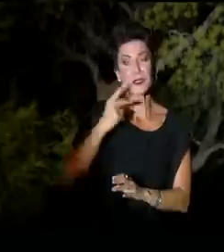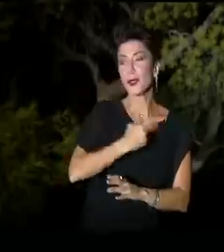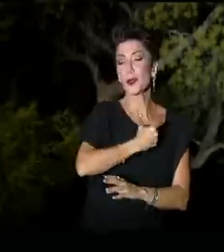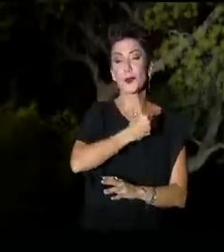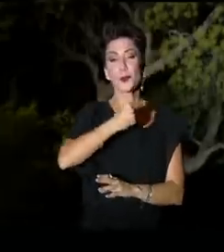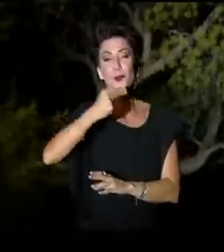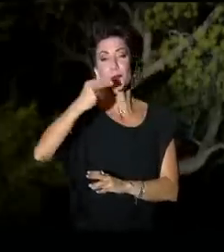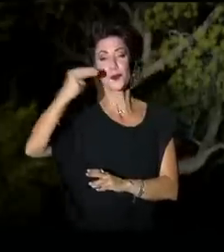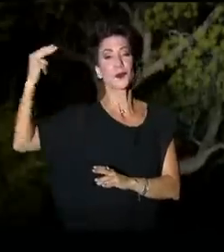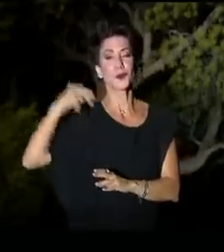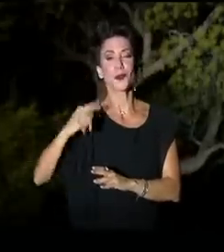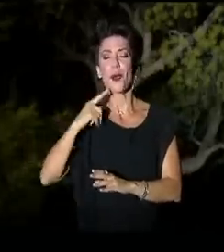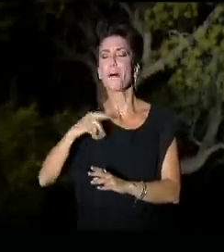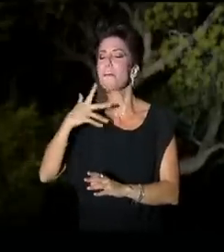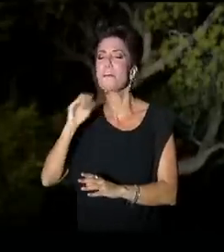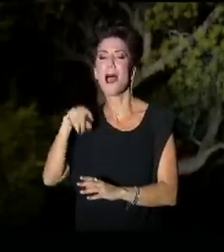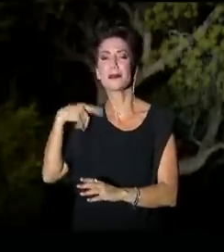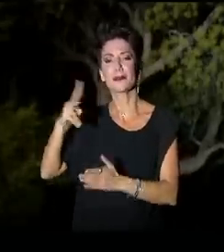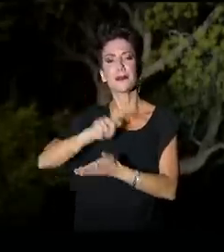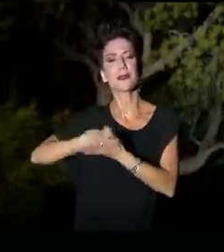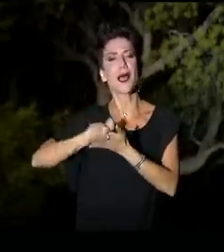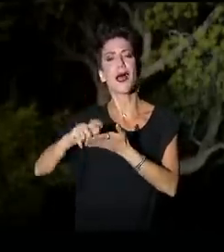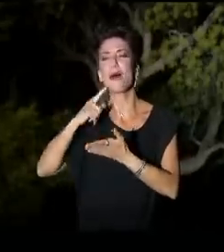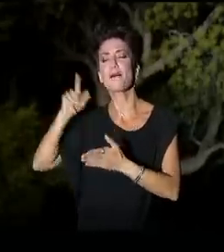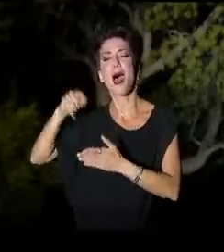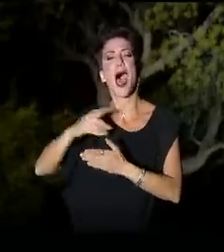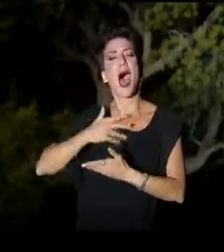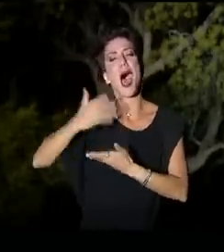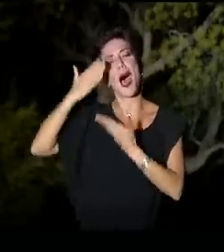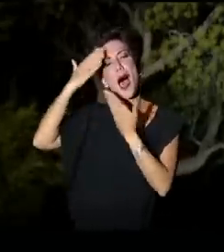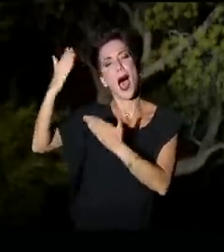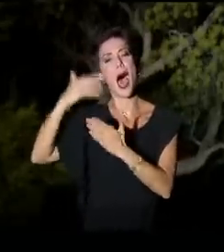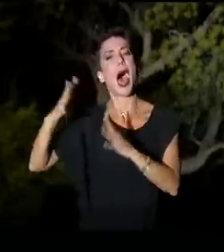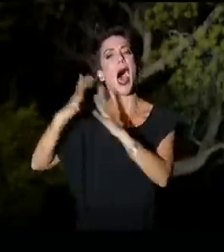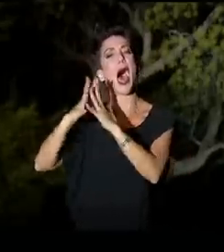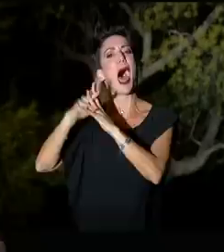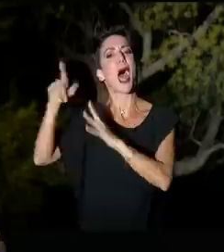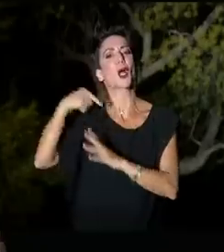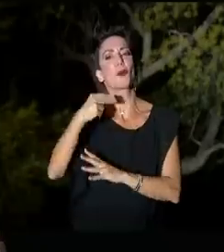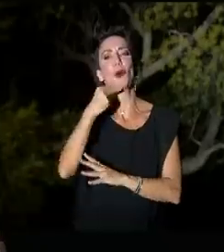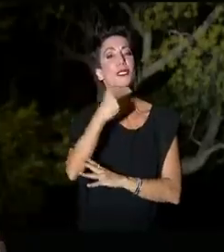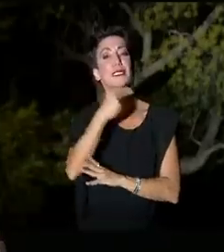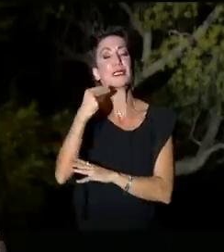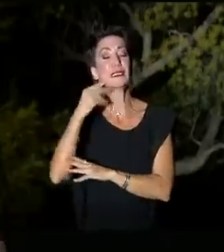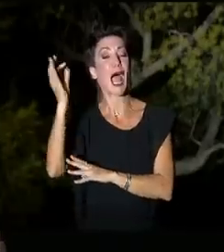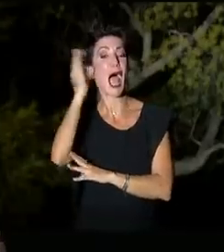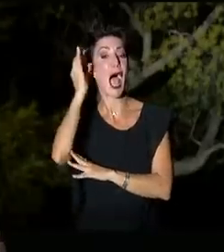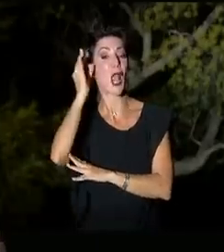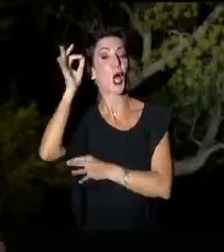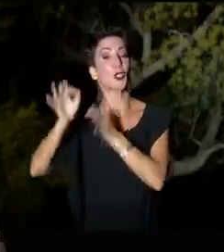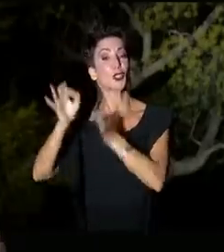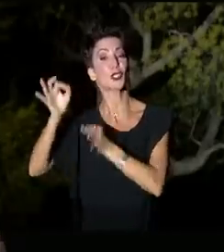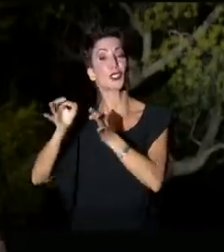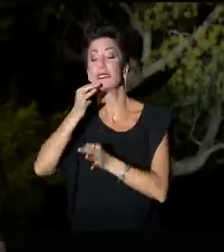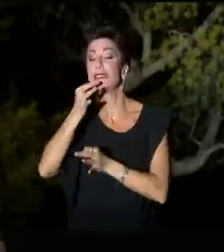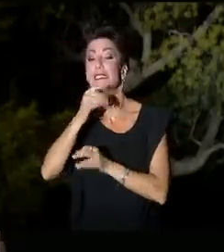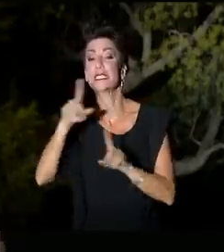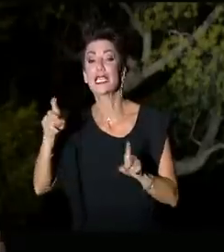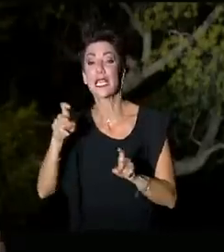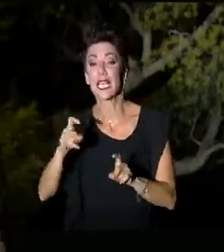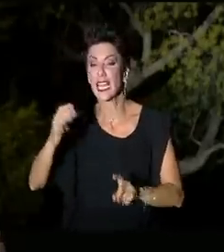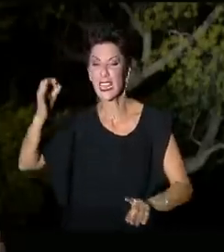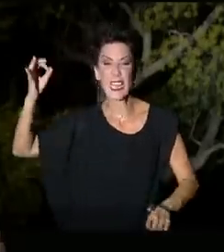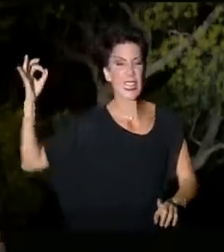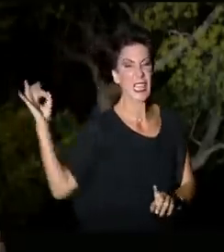του στην Ακρόπολη, «Il y a un lieu où la perfection existe, il y en a pas deux». Η τελειότητα υπάρχει μόνο σε ένα